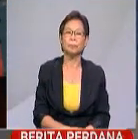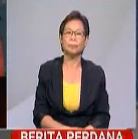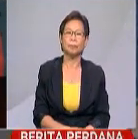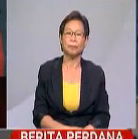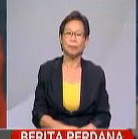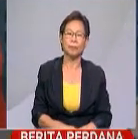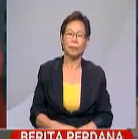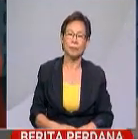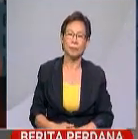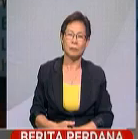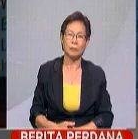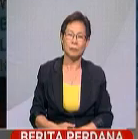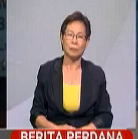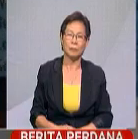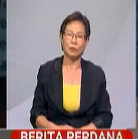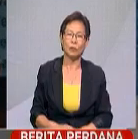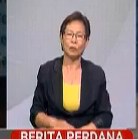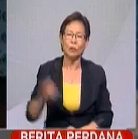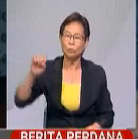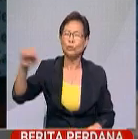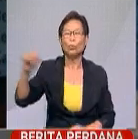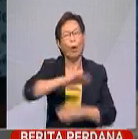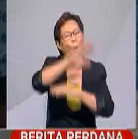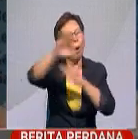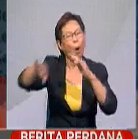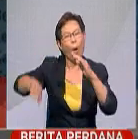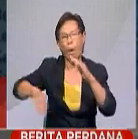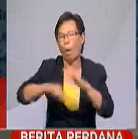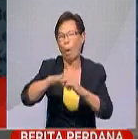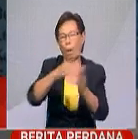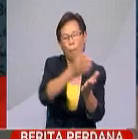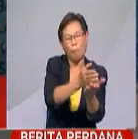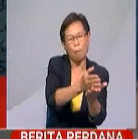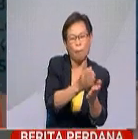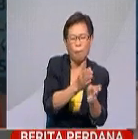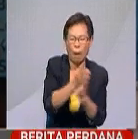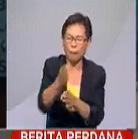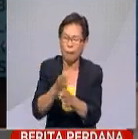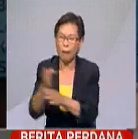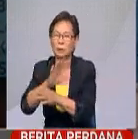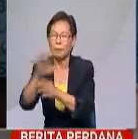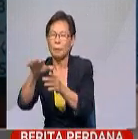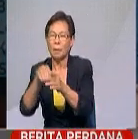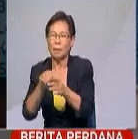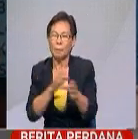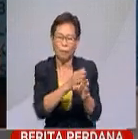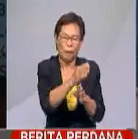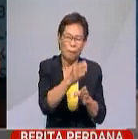Luaskan kepada semua sektor di negara ini, termasuk saya perangkat lebih kurang